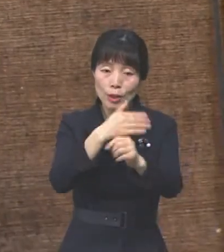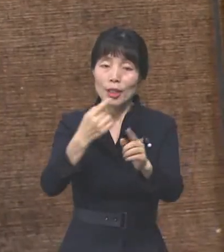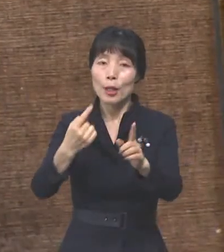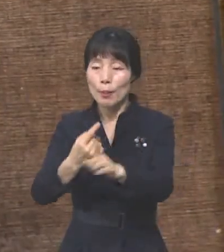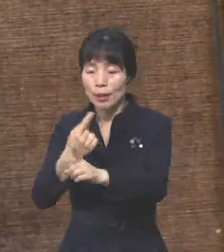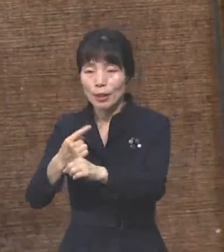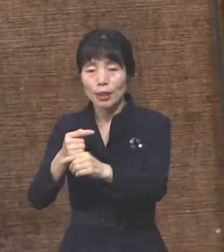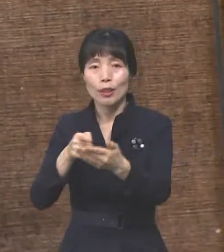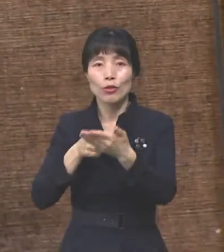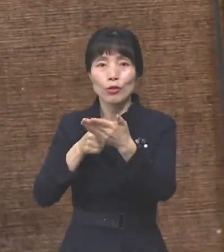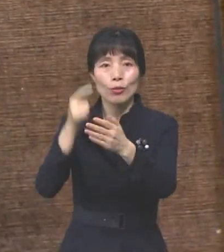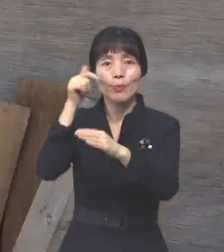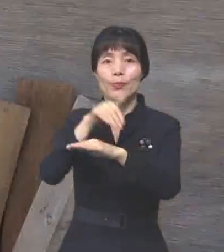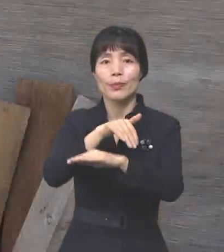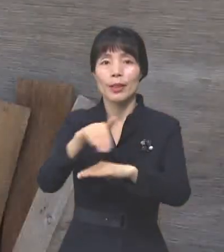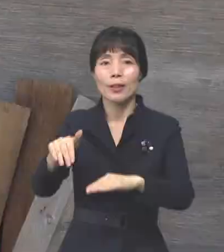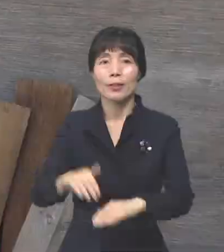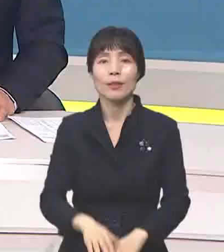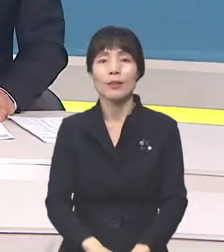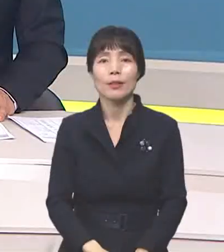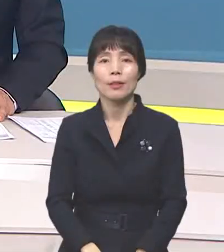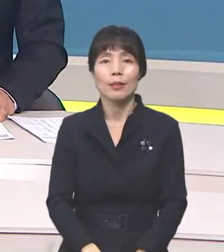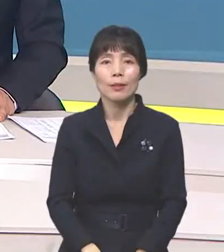사업을 추진할 예정입니다.